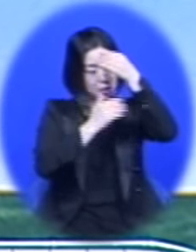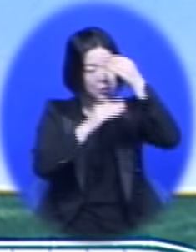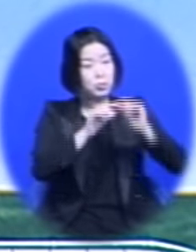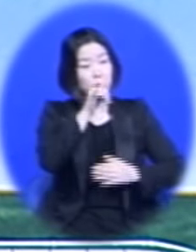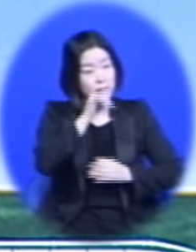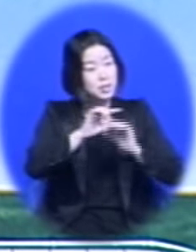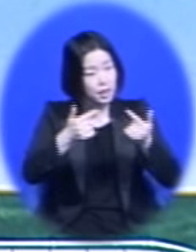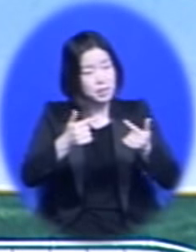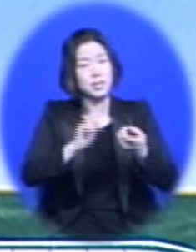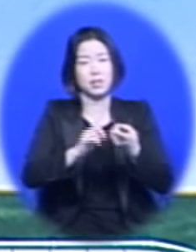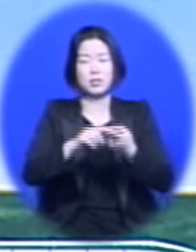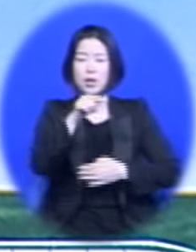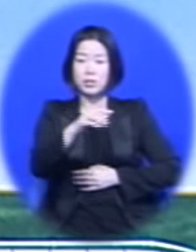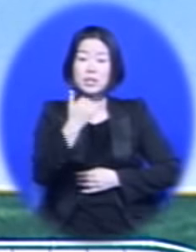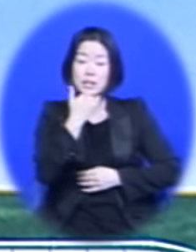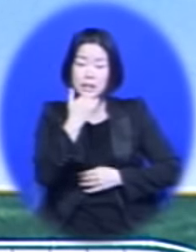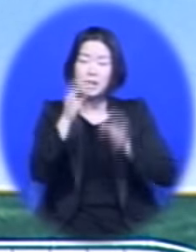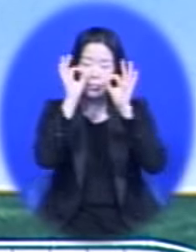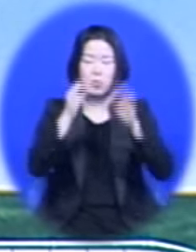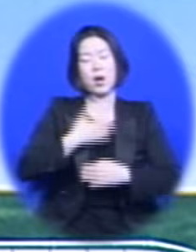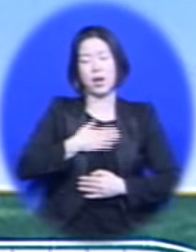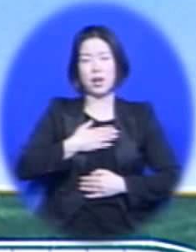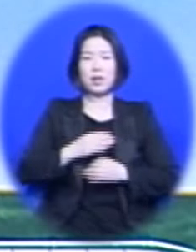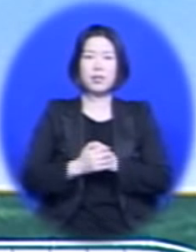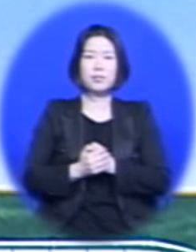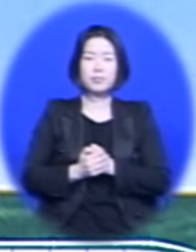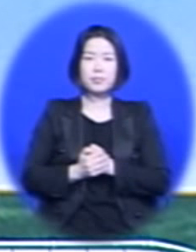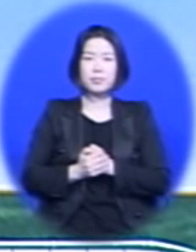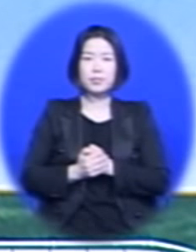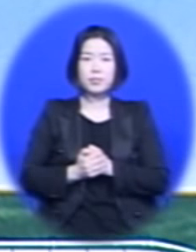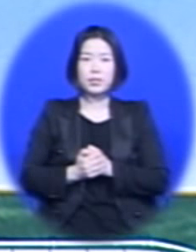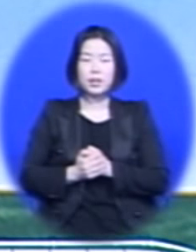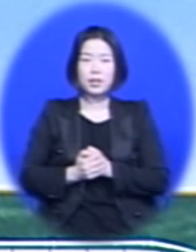아닌지는 그 기다림을 보고 아는 것입니다.